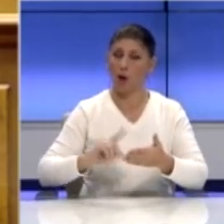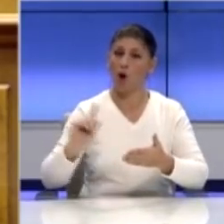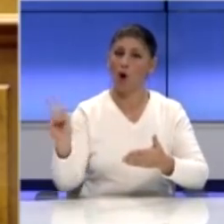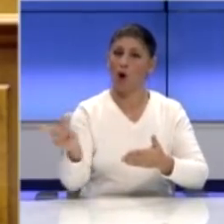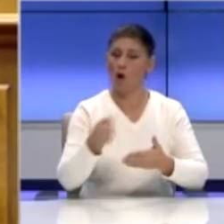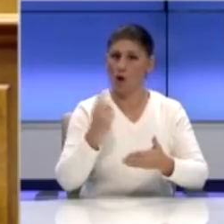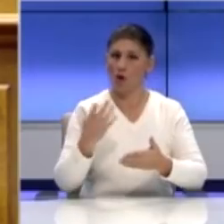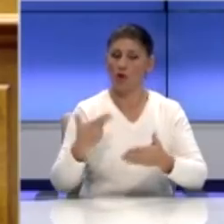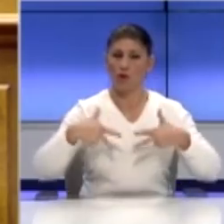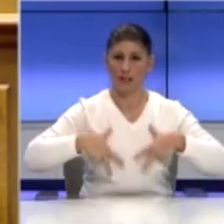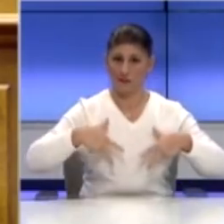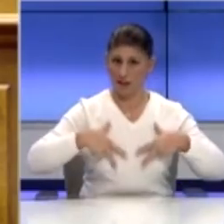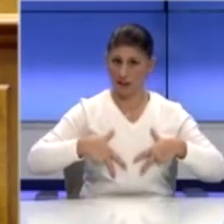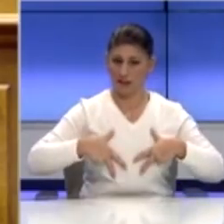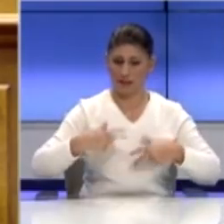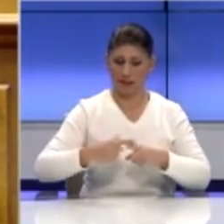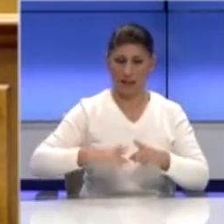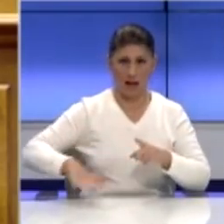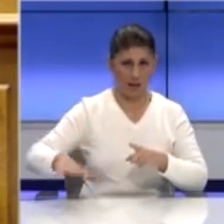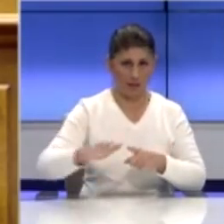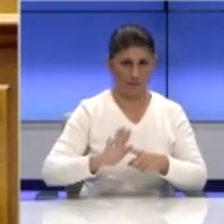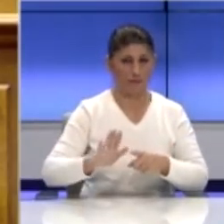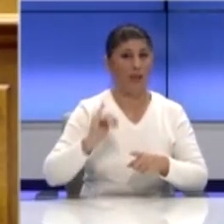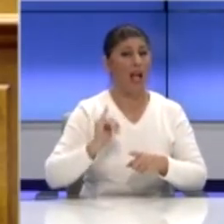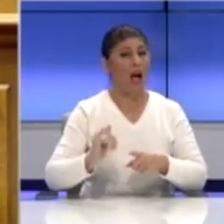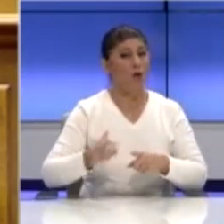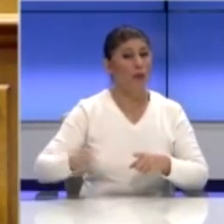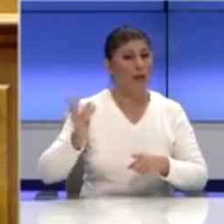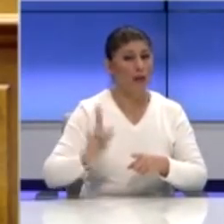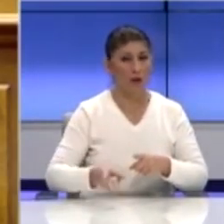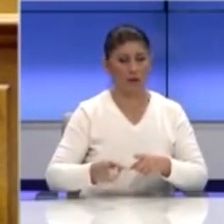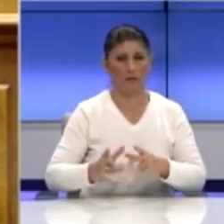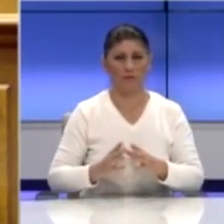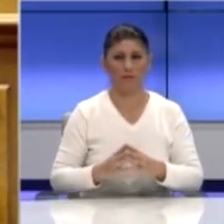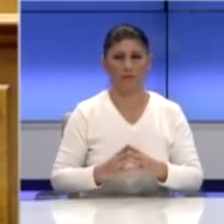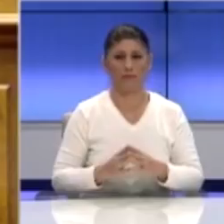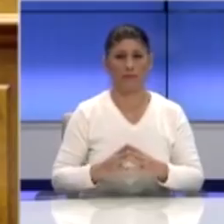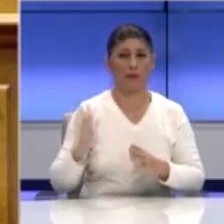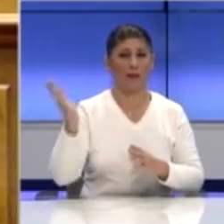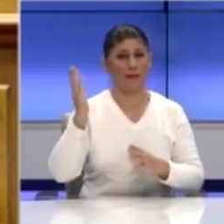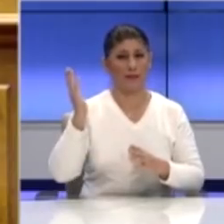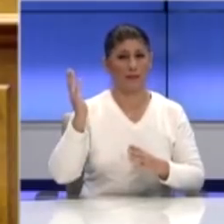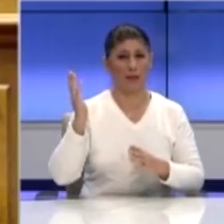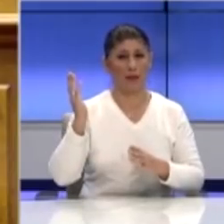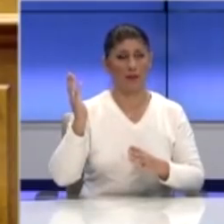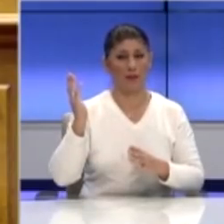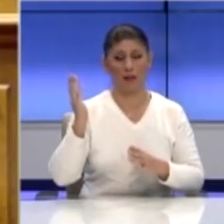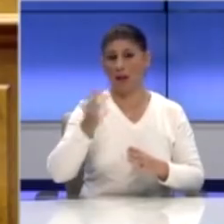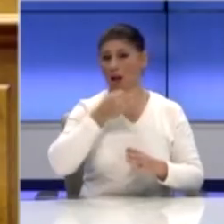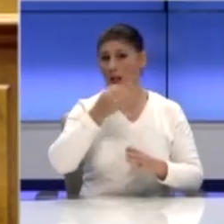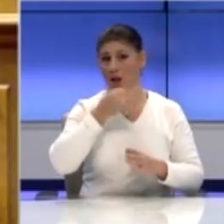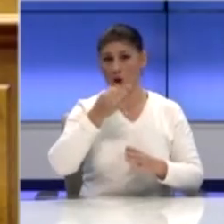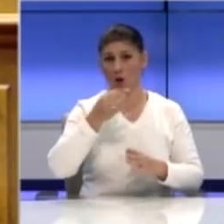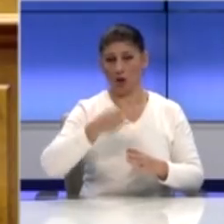όλων όσων κυβέρνησαν τη χώρα. Ακόμα χειρότερα, στα δήθεν ημνητικά λόγια του